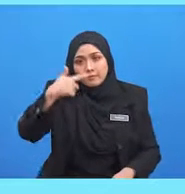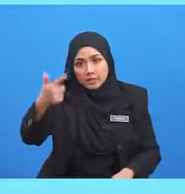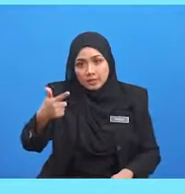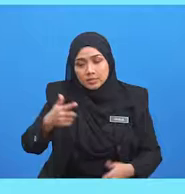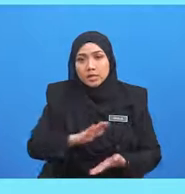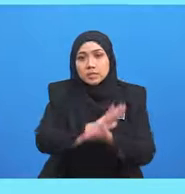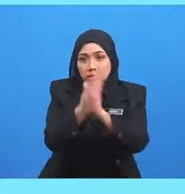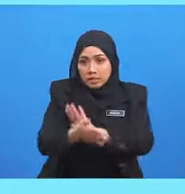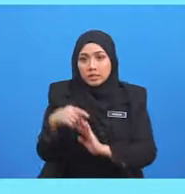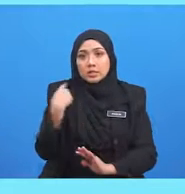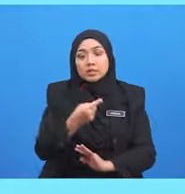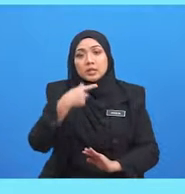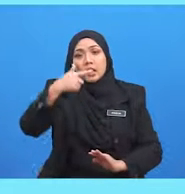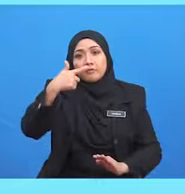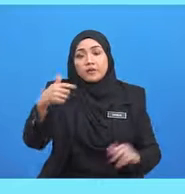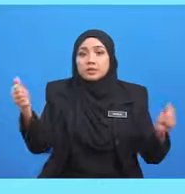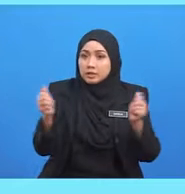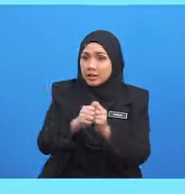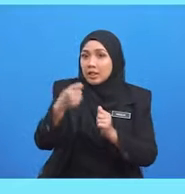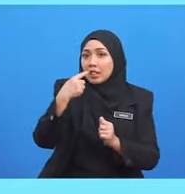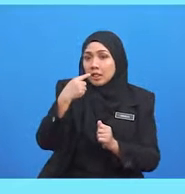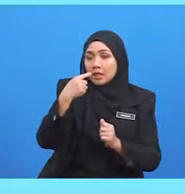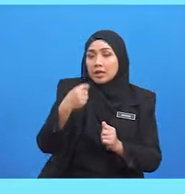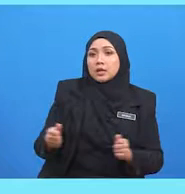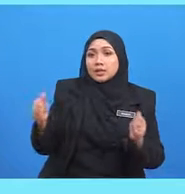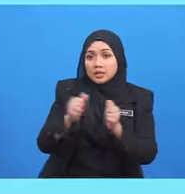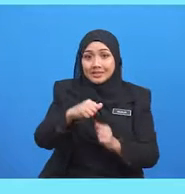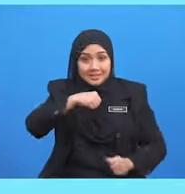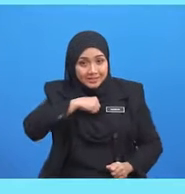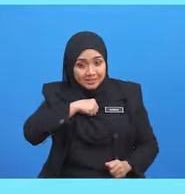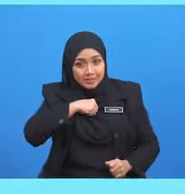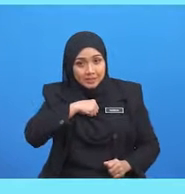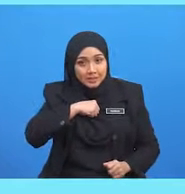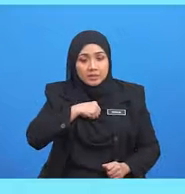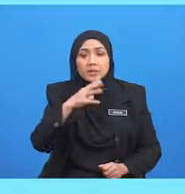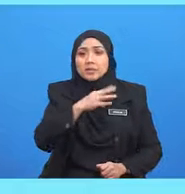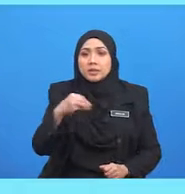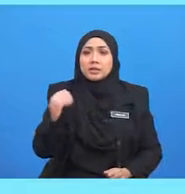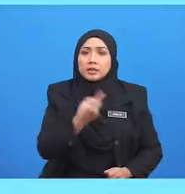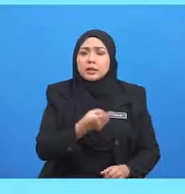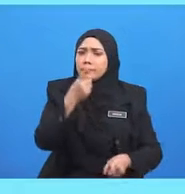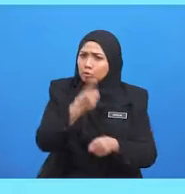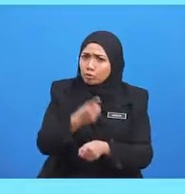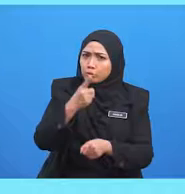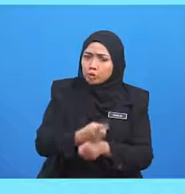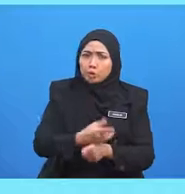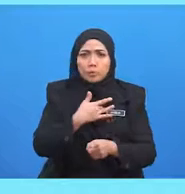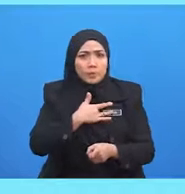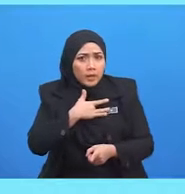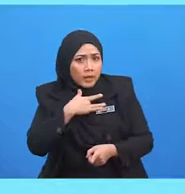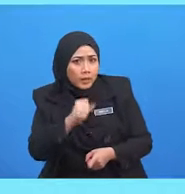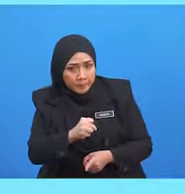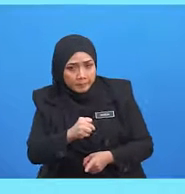maka kita telah melafazkan dengan lidah kita tersendiri yang kita betul-betul